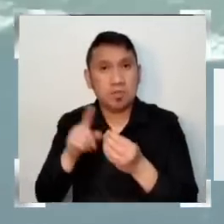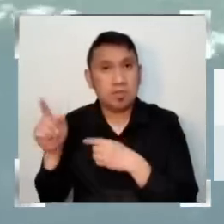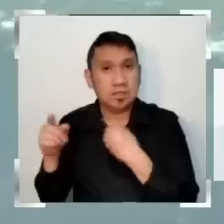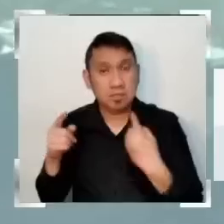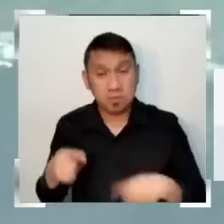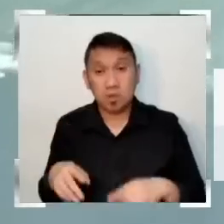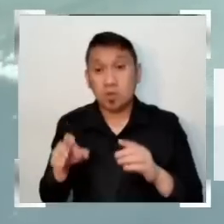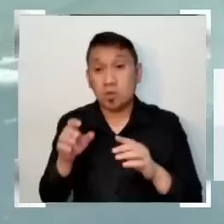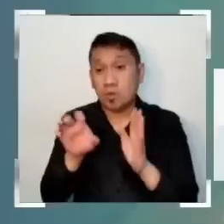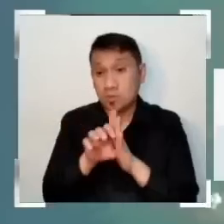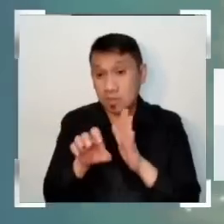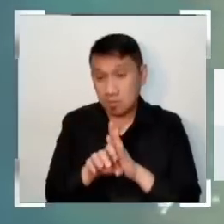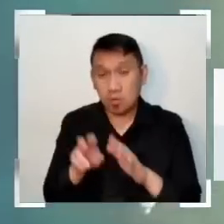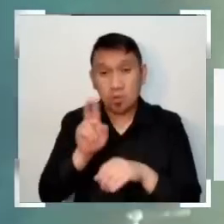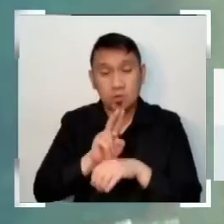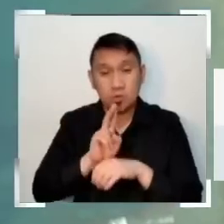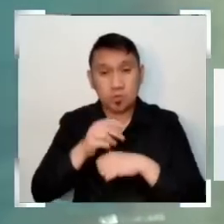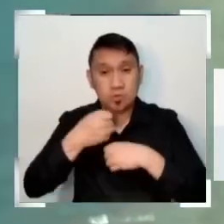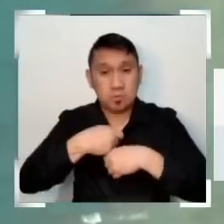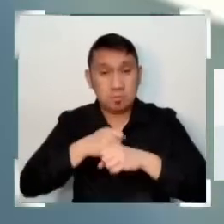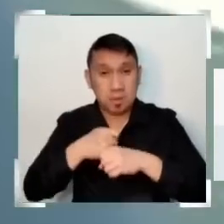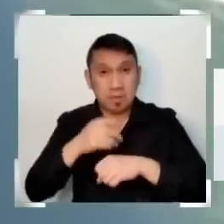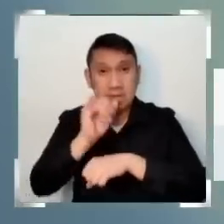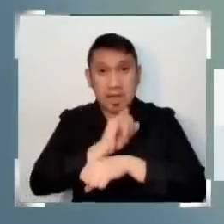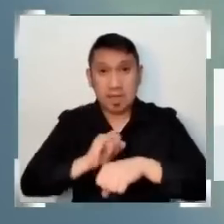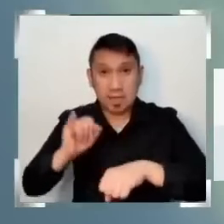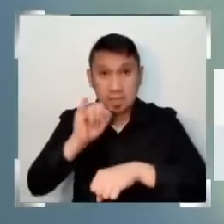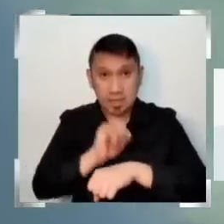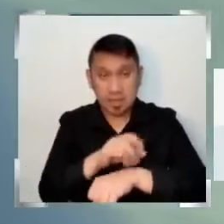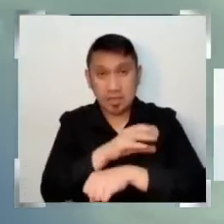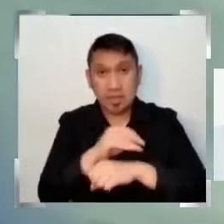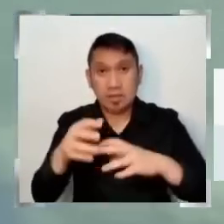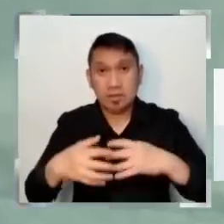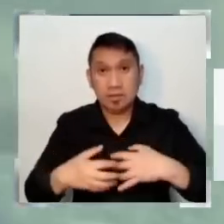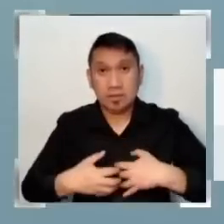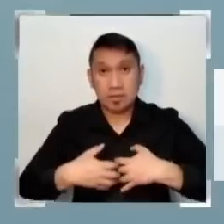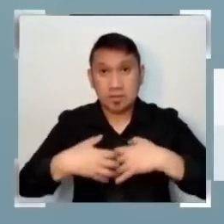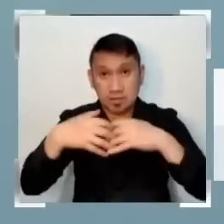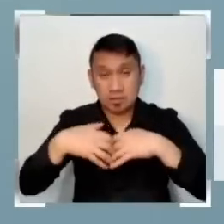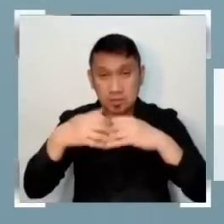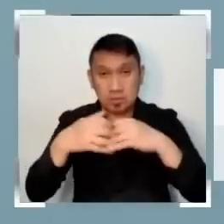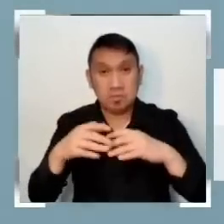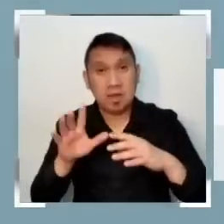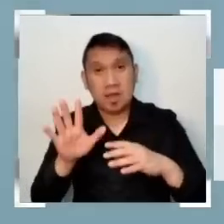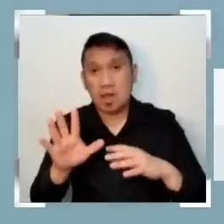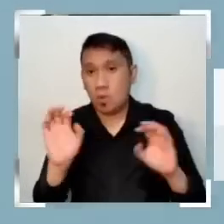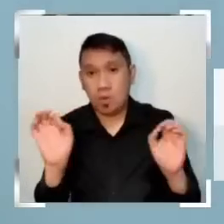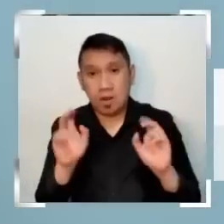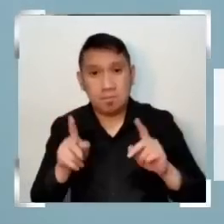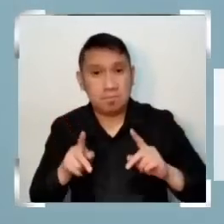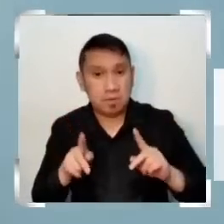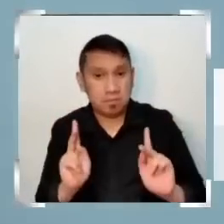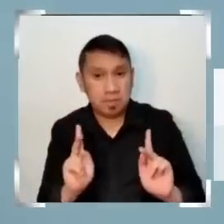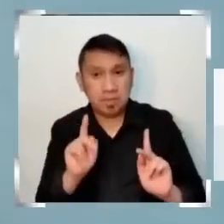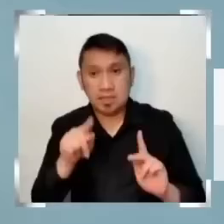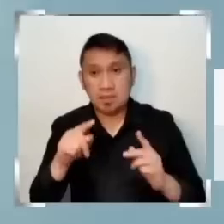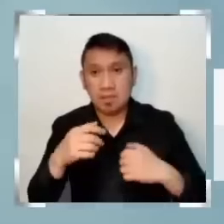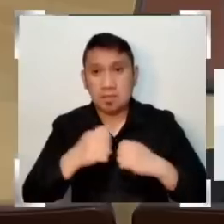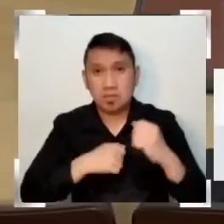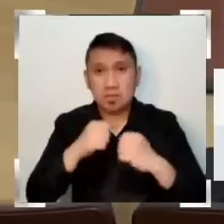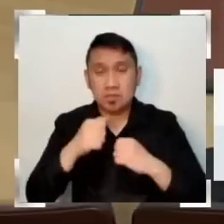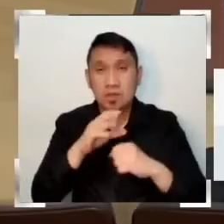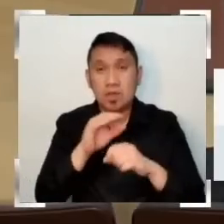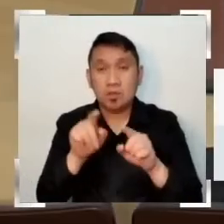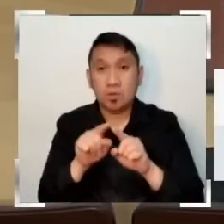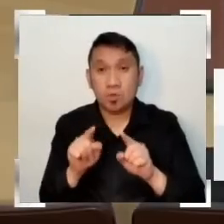ng mga isla mula sa bahura, pagtatayo ng mga iligal na istruktura at pagpapakalat ng Chinese militia